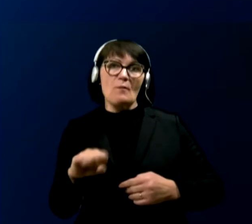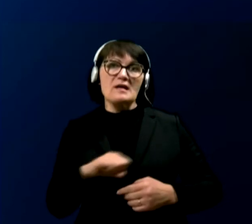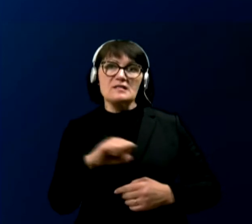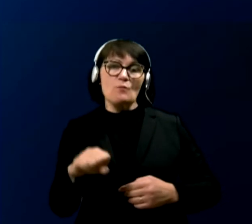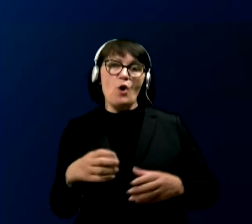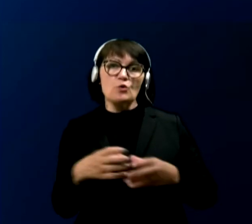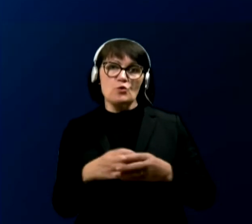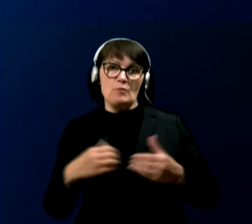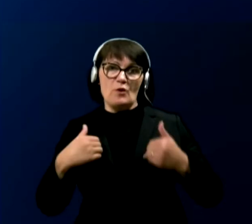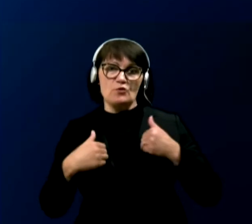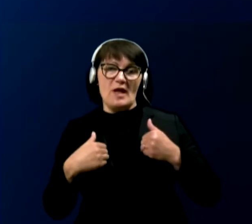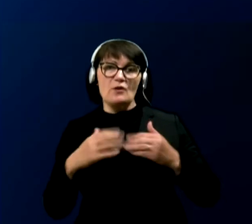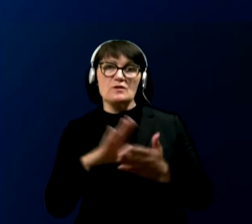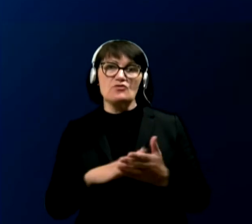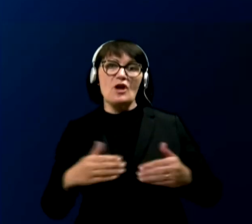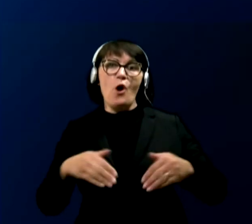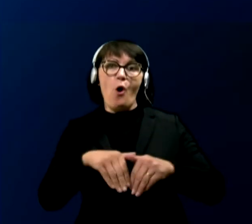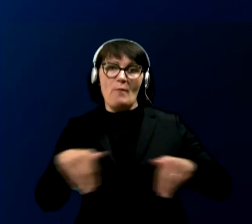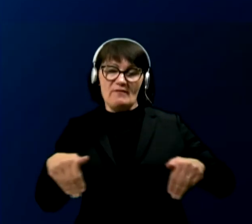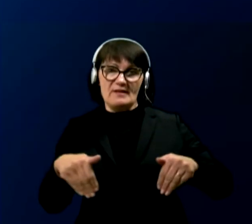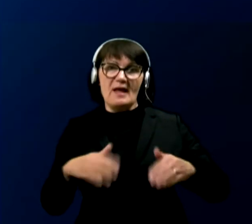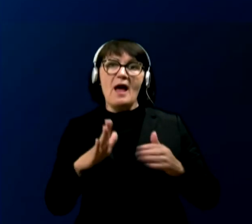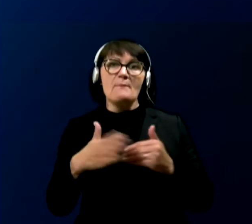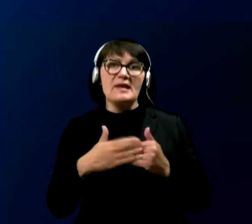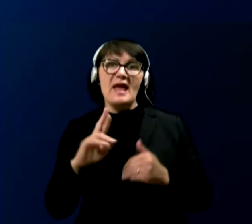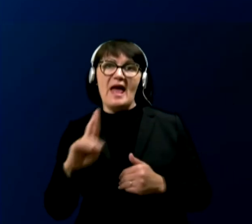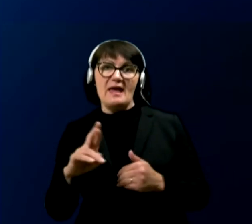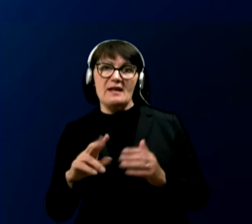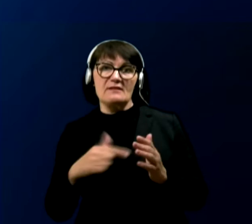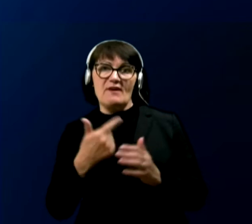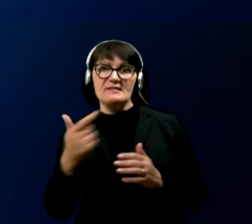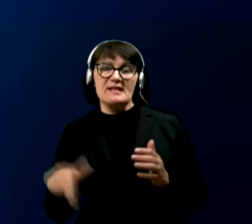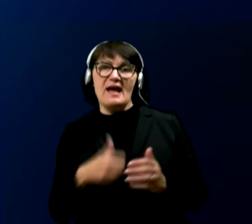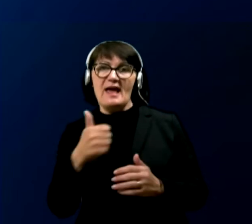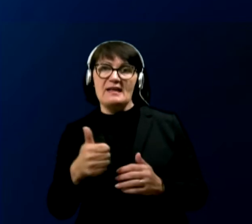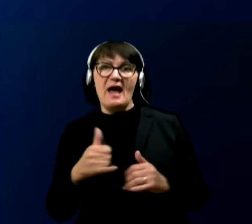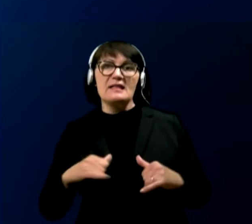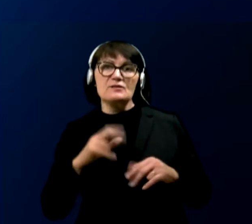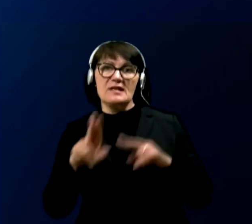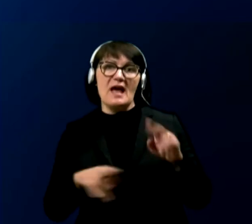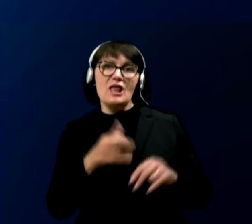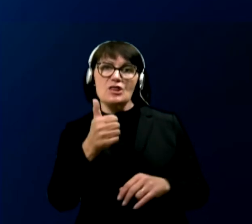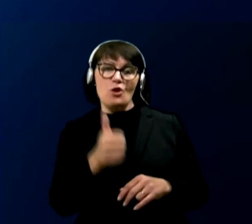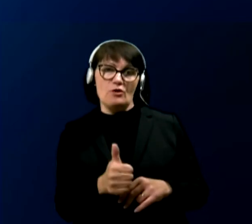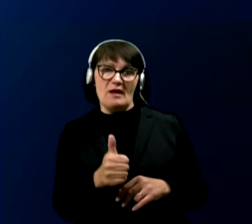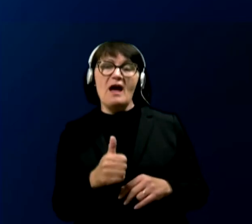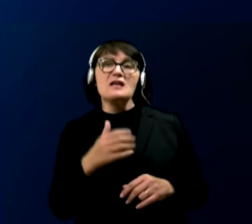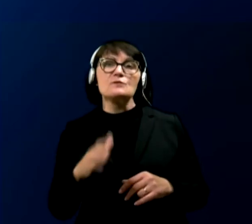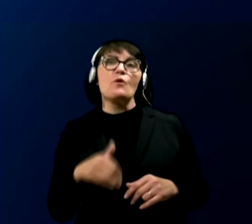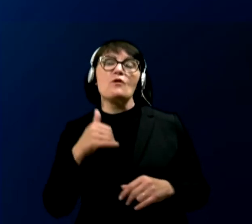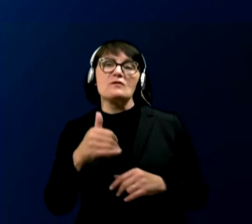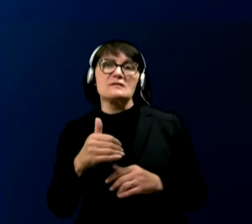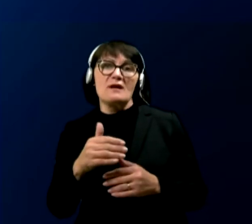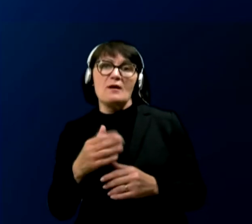družbeno življenje začeli umeljivati pri reprodukcijskem številu 2,1. Na intenzivnih enotah smo si opomogli šele na